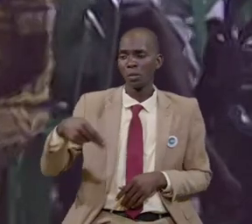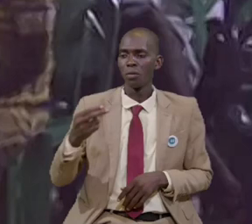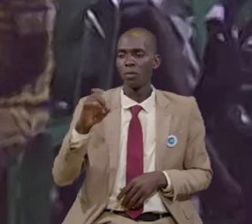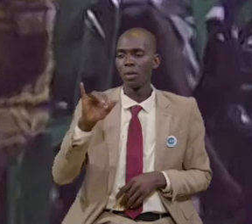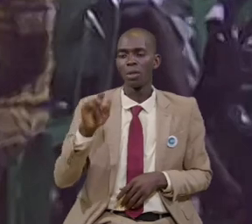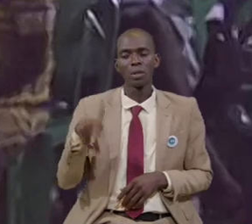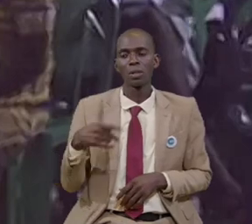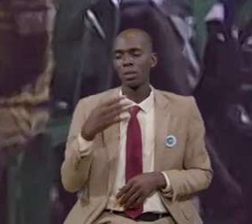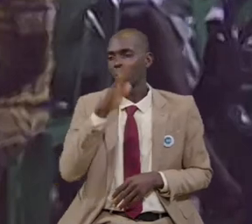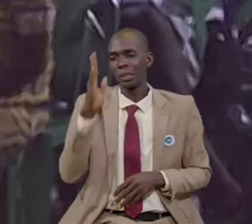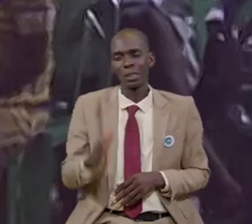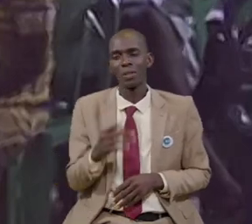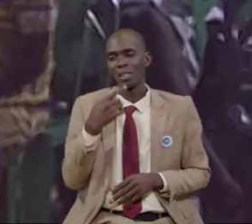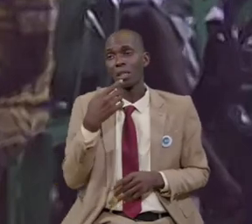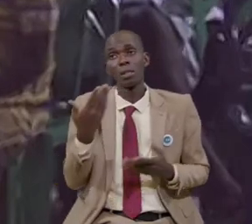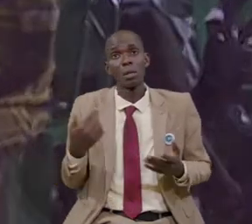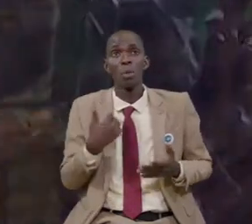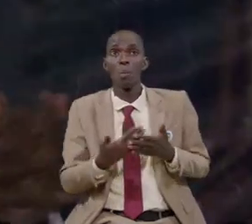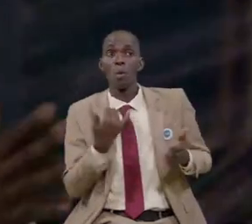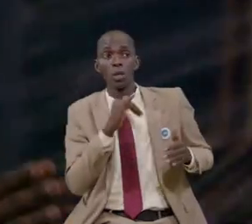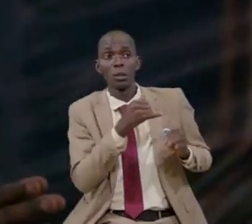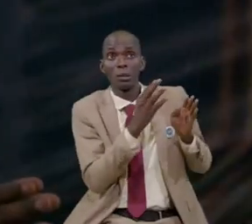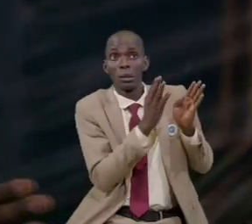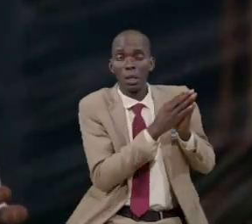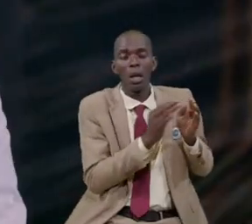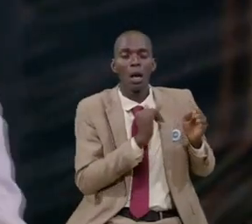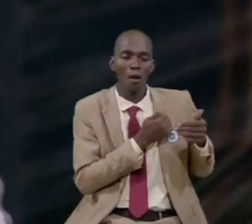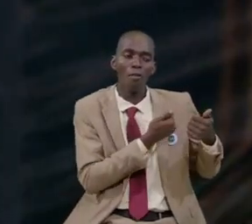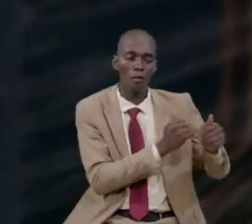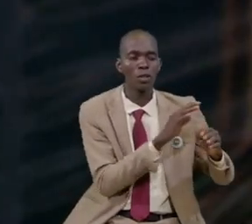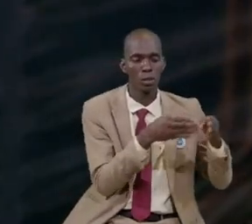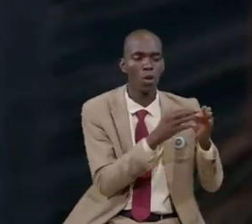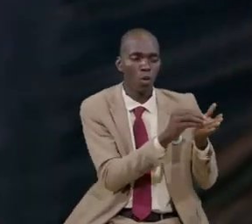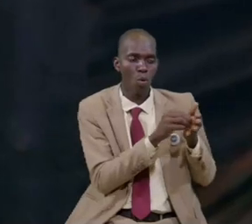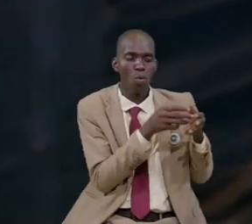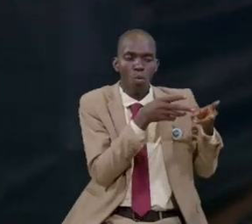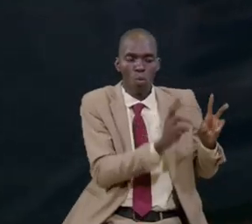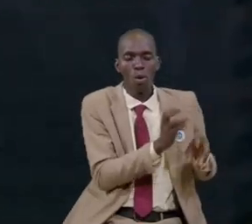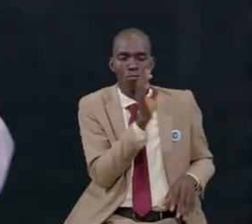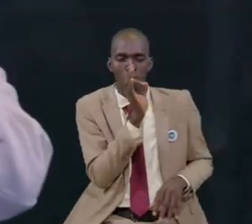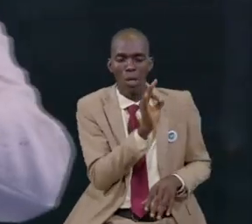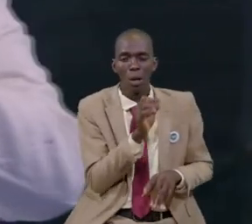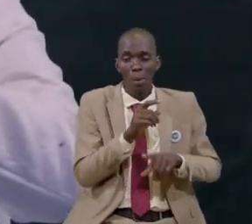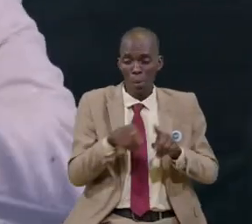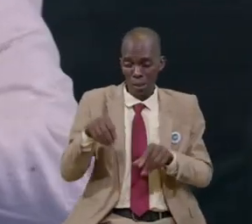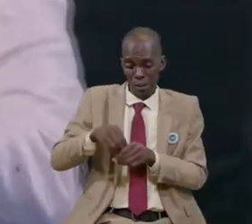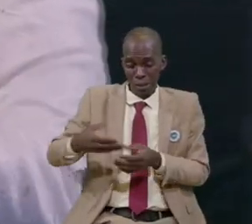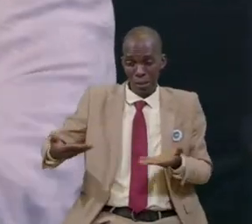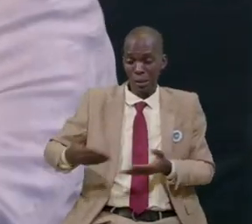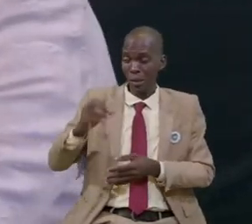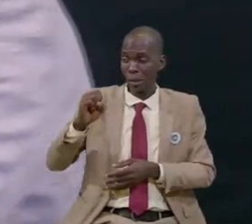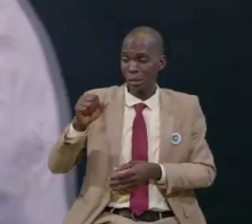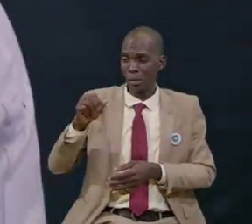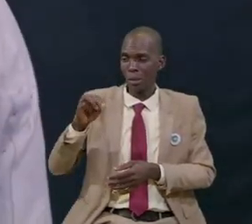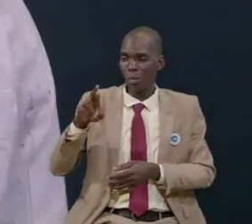doit changer l'idée et parce qu'on ne vous connaît pas, on ne te reconnaît pas ainsi. Un véritable enfant de